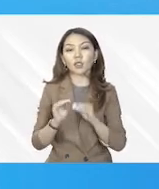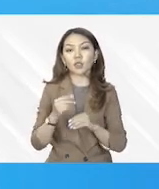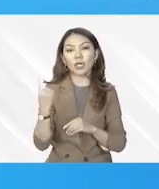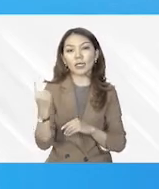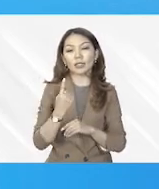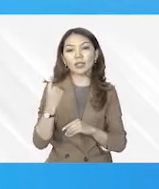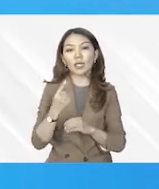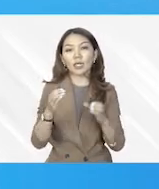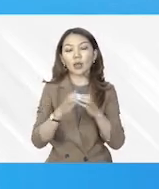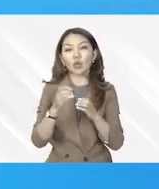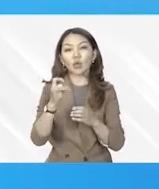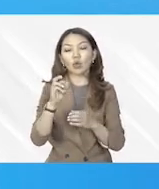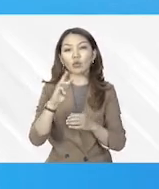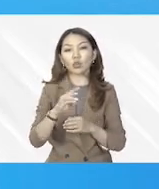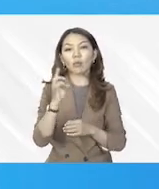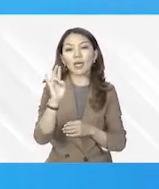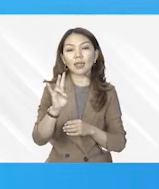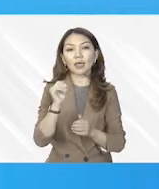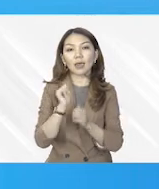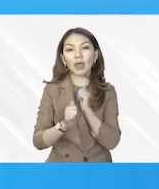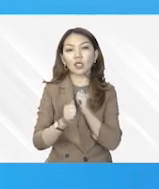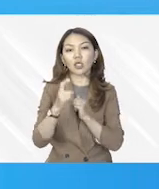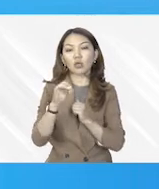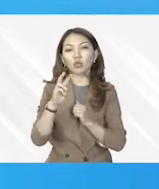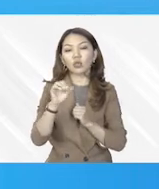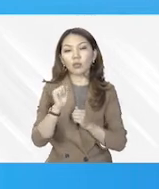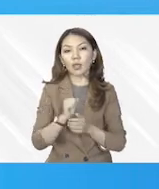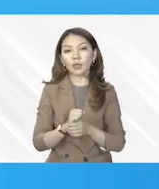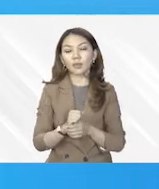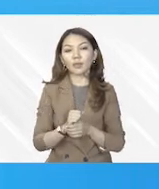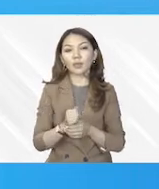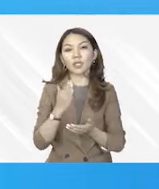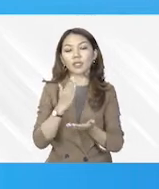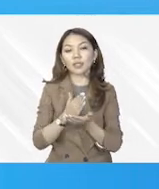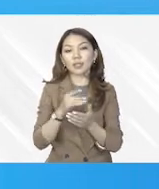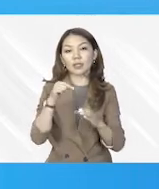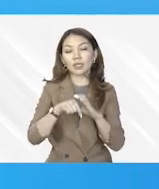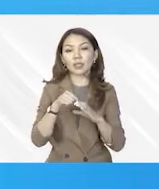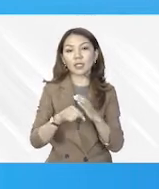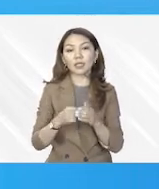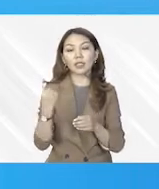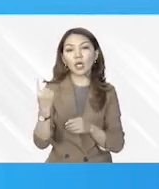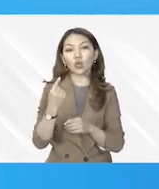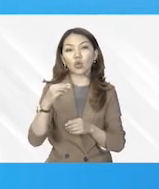набор хромосом N. При этом каждая хромосома состоит из одной молекулы